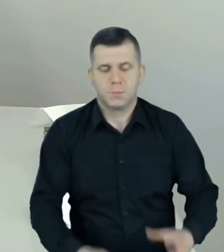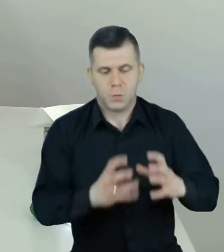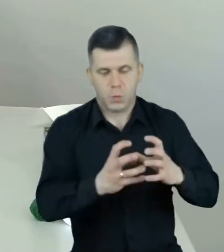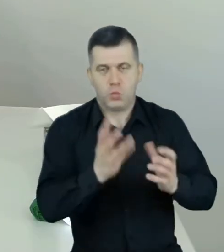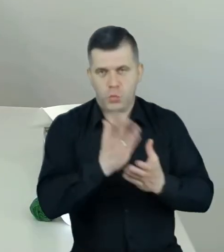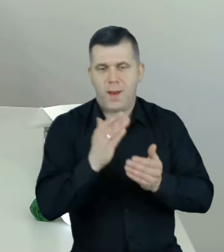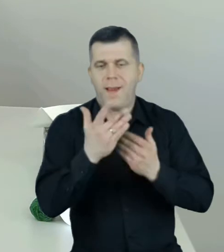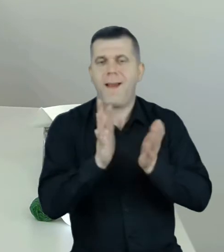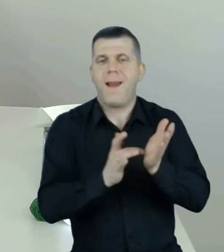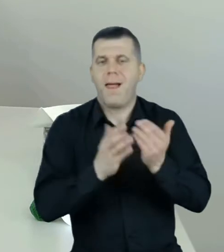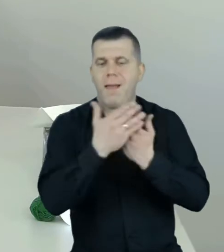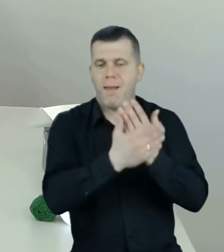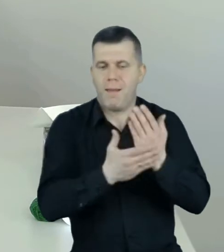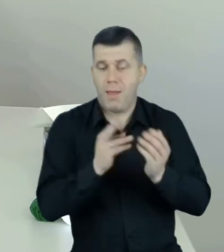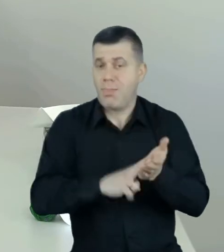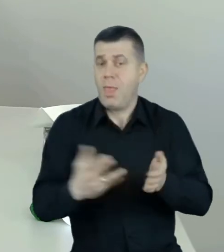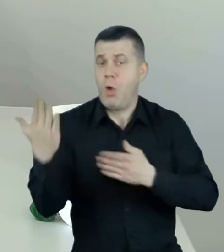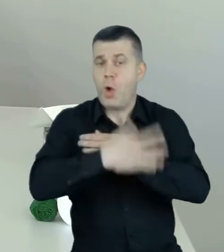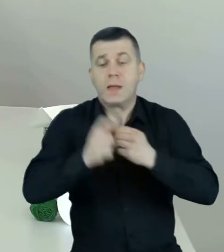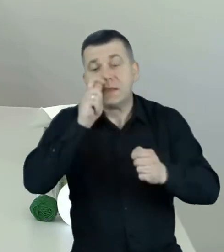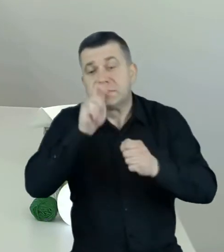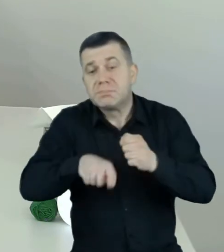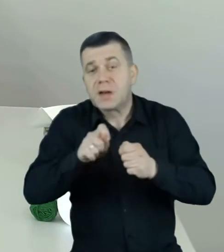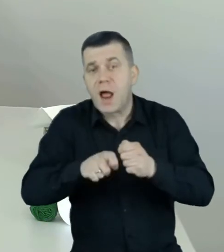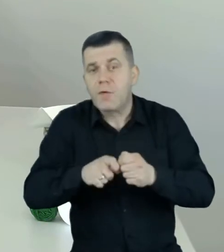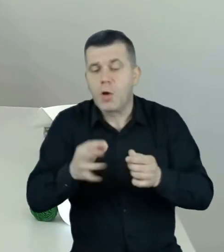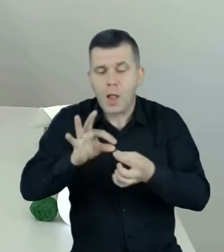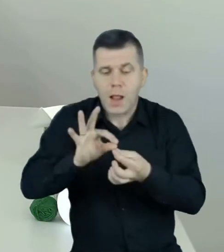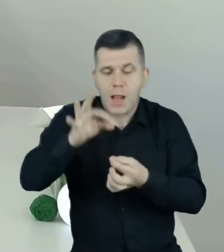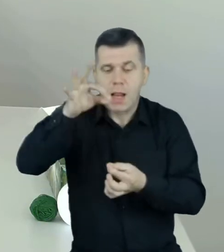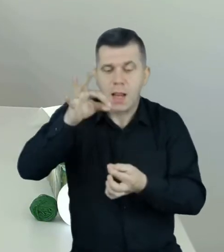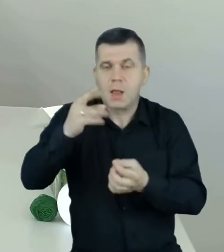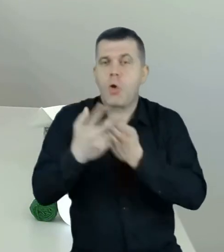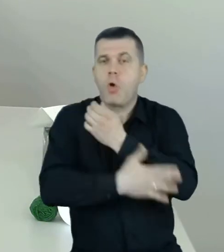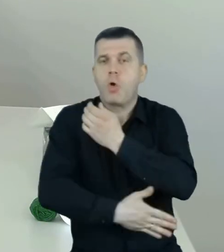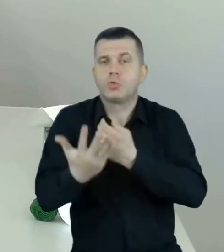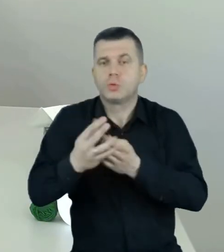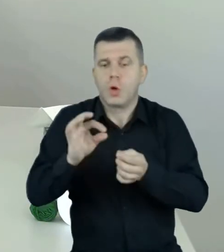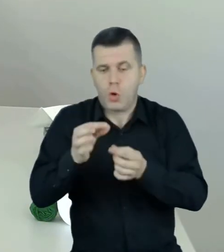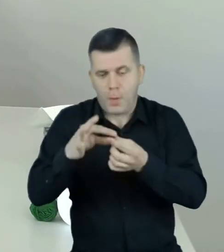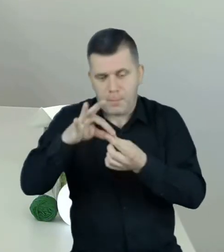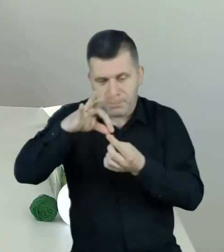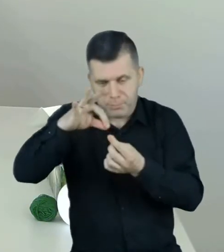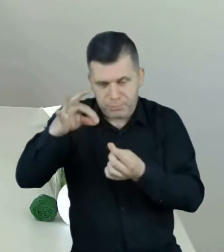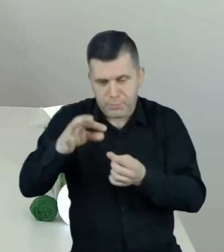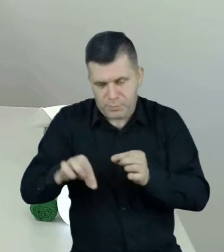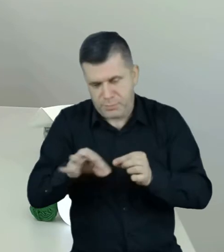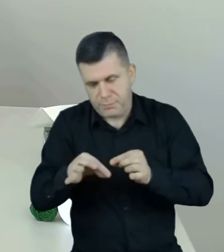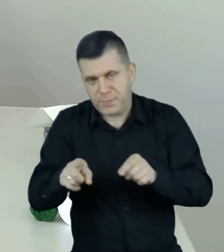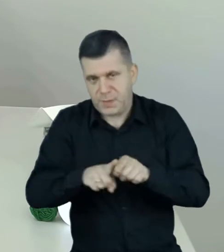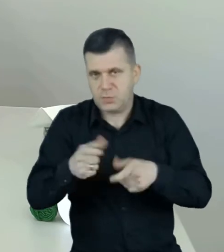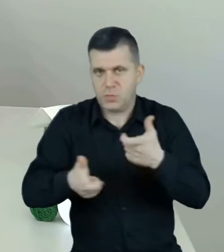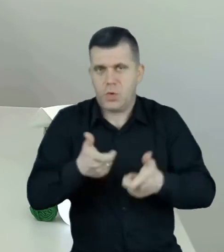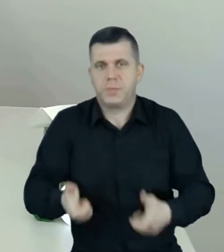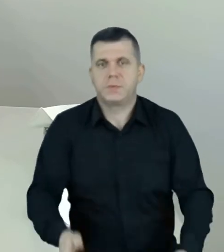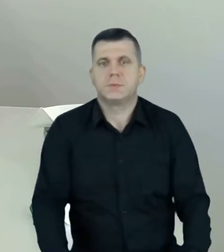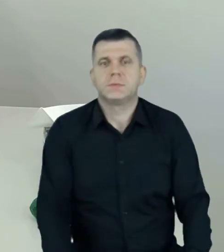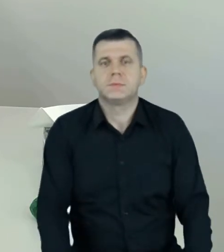kulka jest oblepiona warto jeszcze na koniec sprawdzić gdzie jest nasza końcóweczka Iława oddać